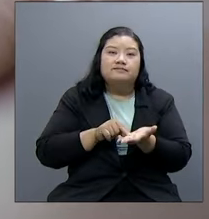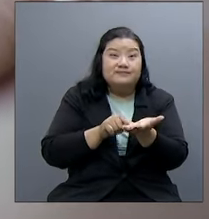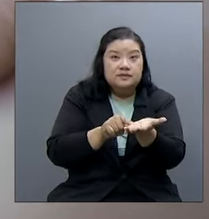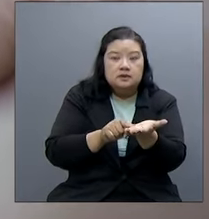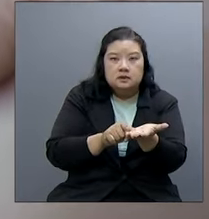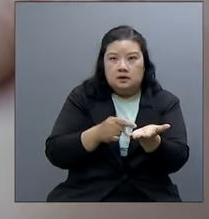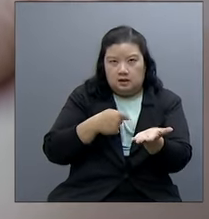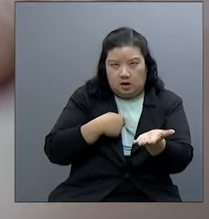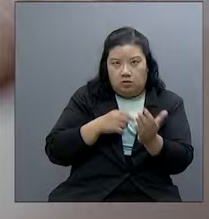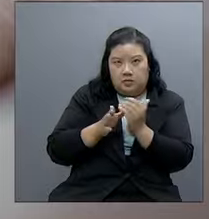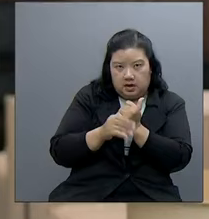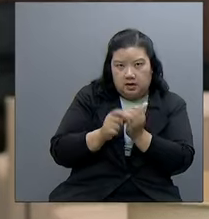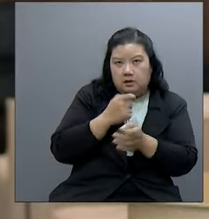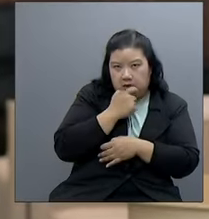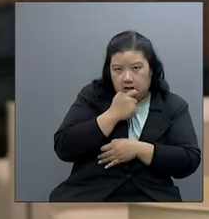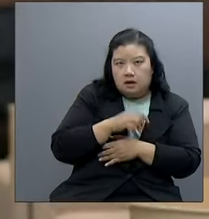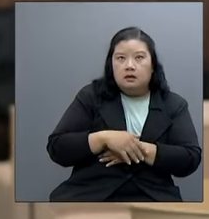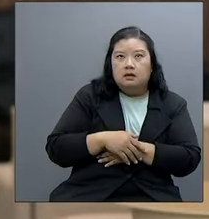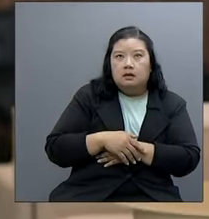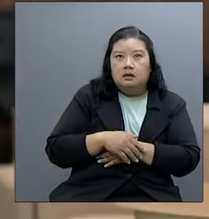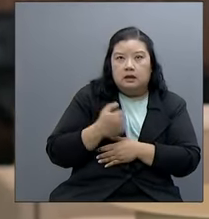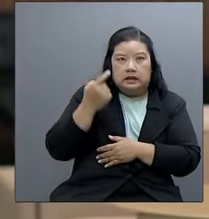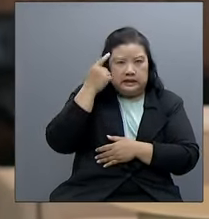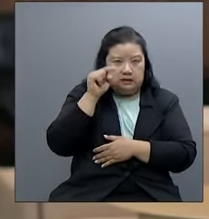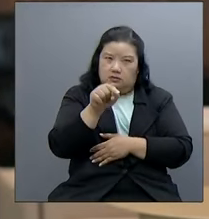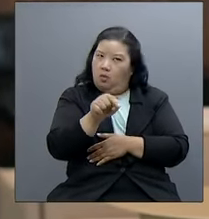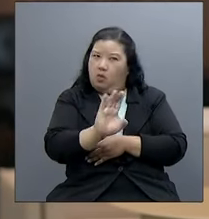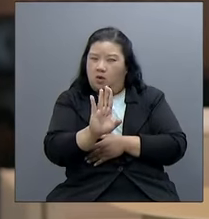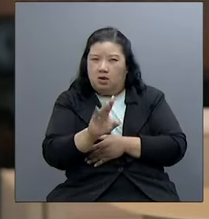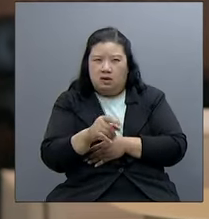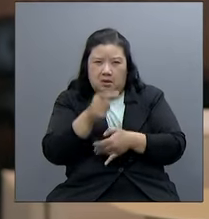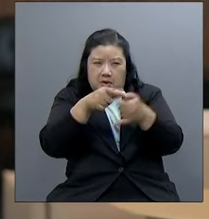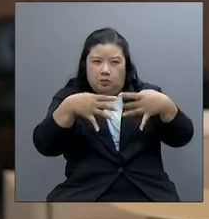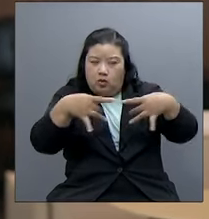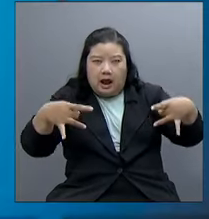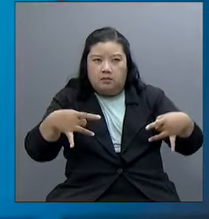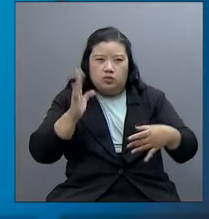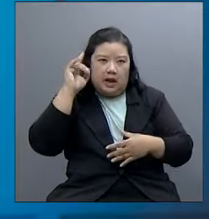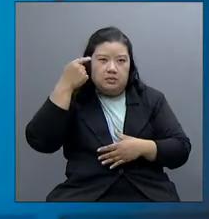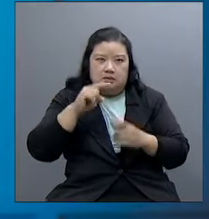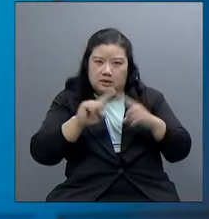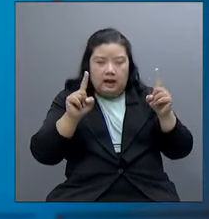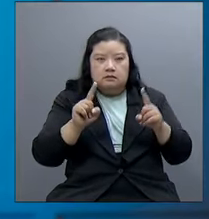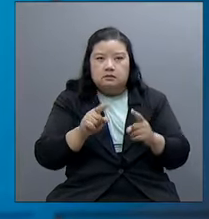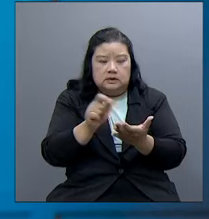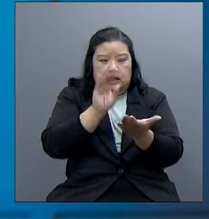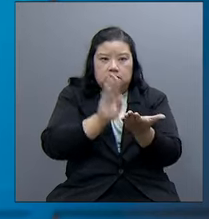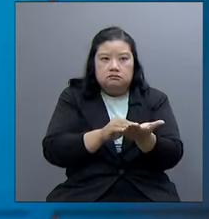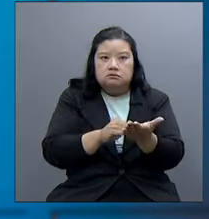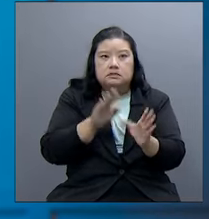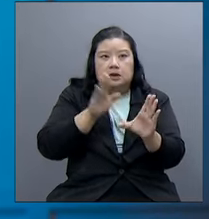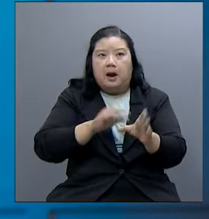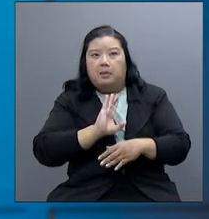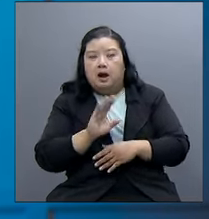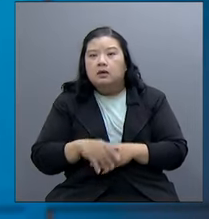LGBTQมกจะโดนกาหัใบสมัครงานเพรไมใช่ผู้หญิง หรอผชายในใครบอกว่าไม่เลอกงาน